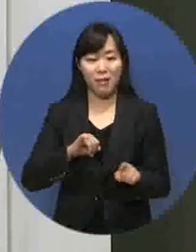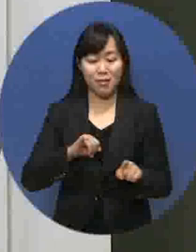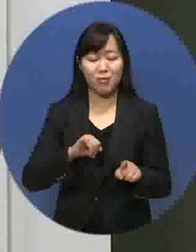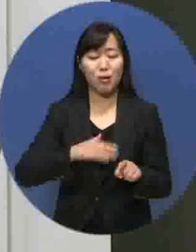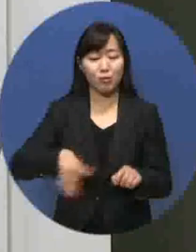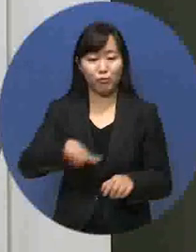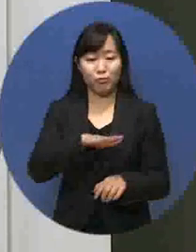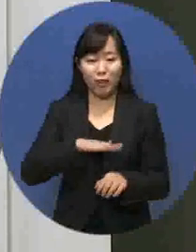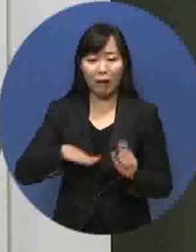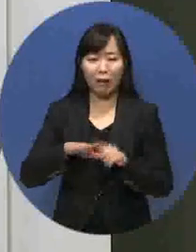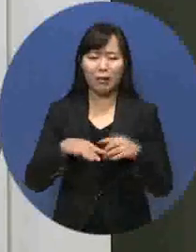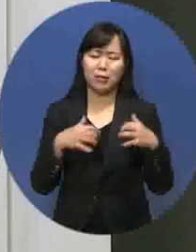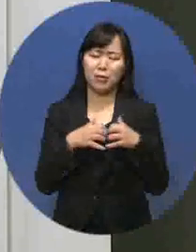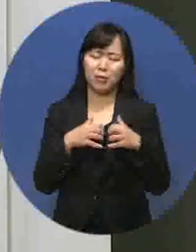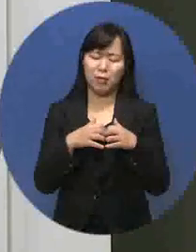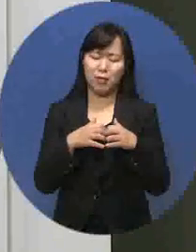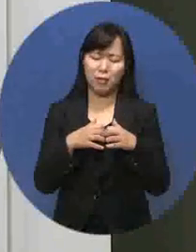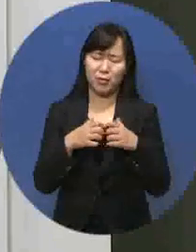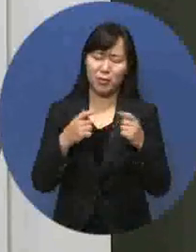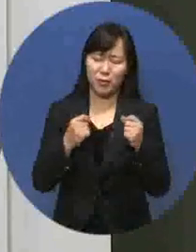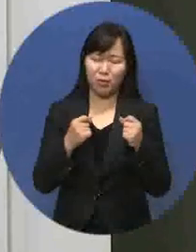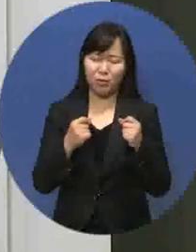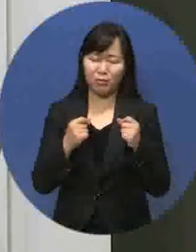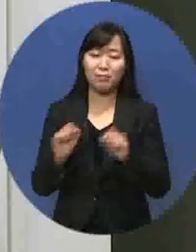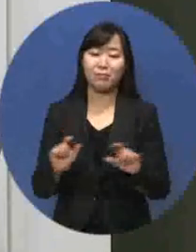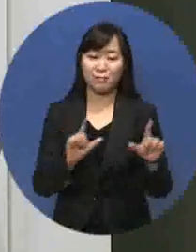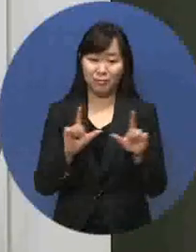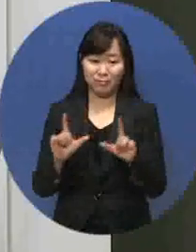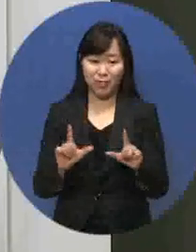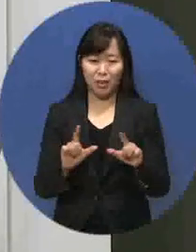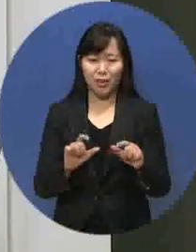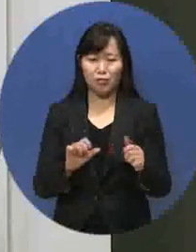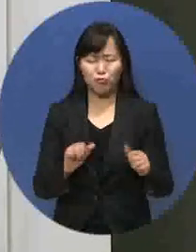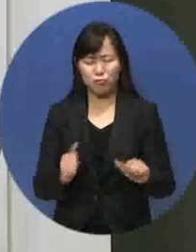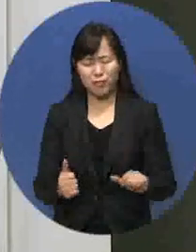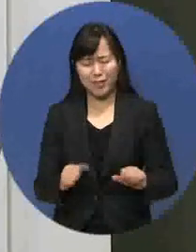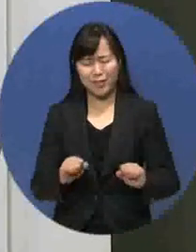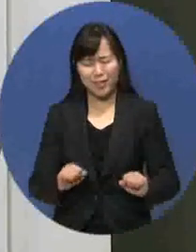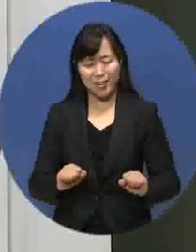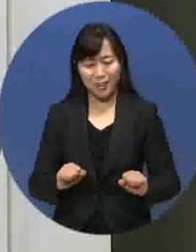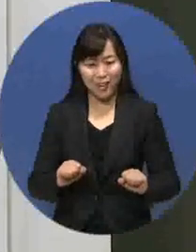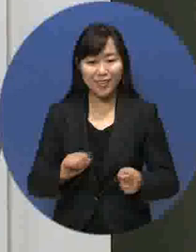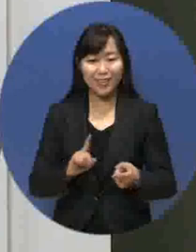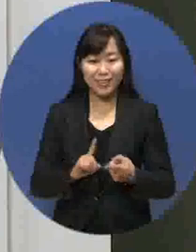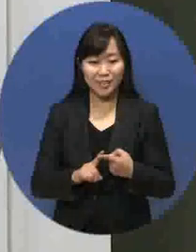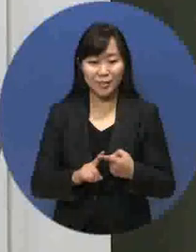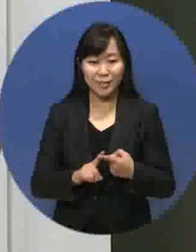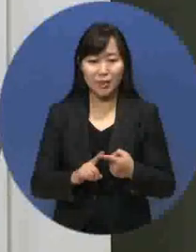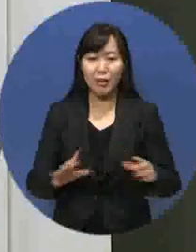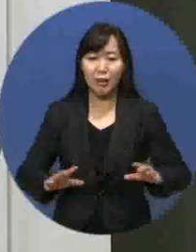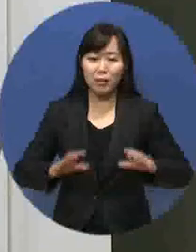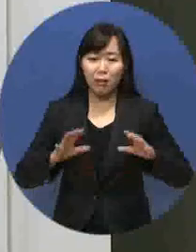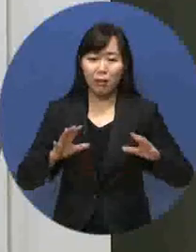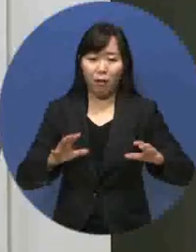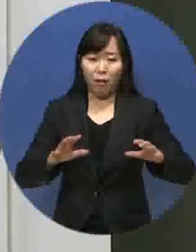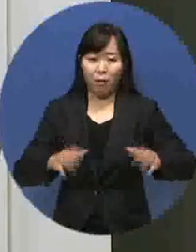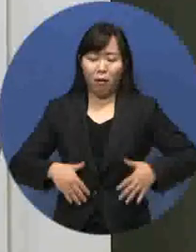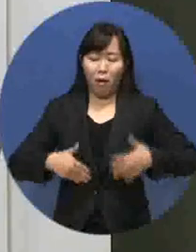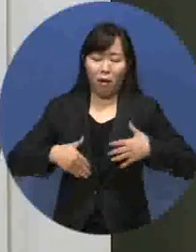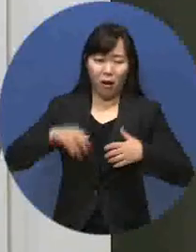우리가 전쟁하듯이 싸우고 있습니다. 죽느냐 사느냐. 이 세상이 어떻게 이렇게